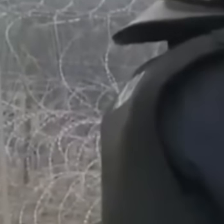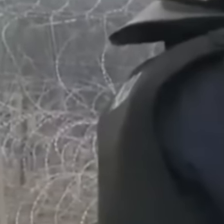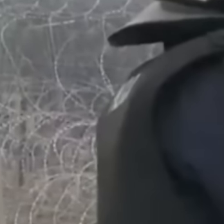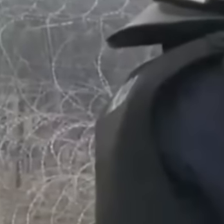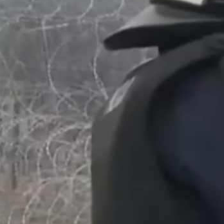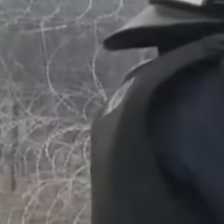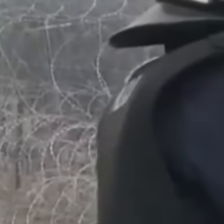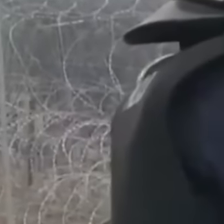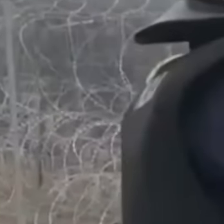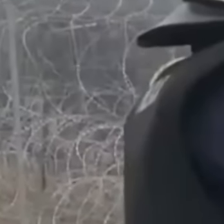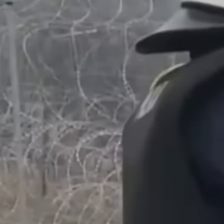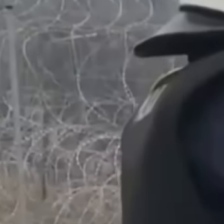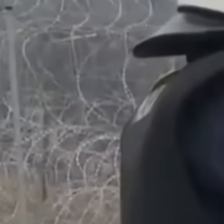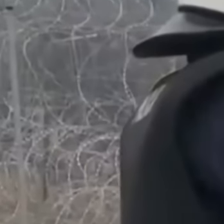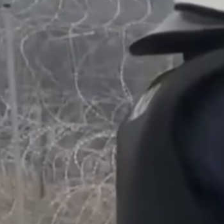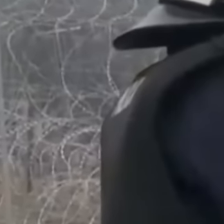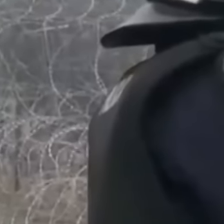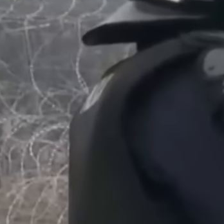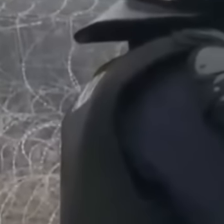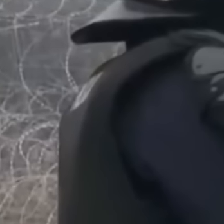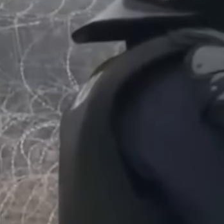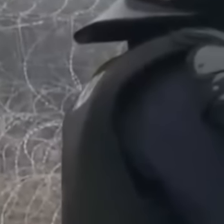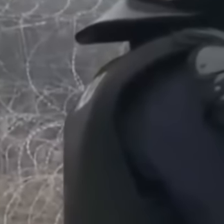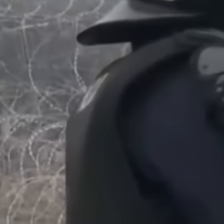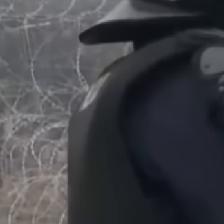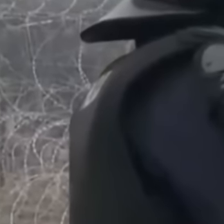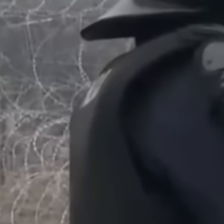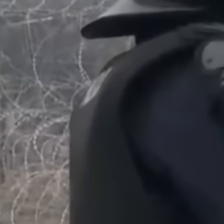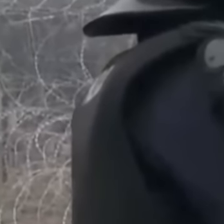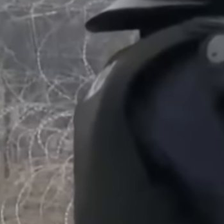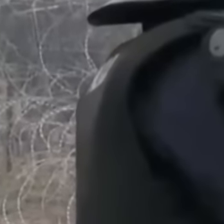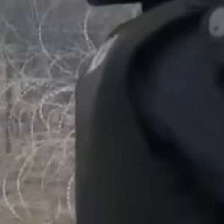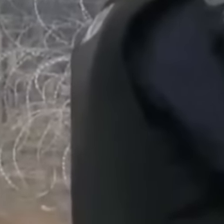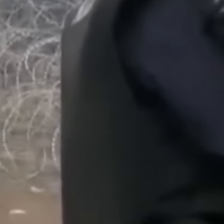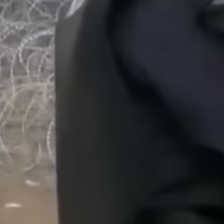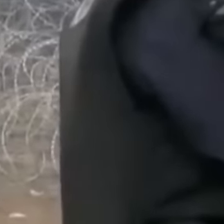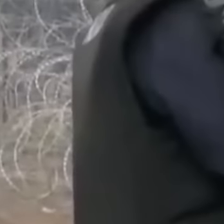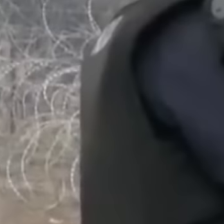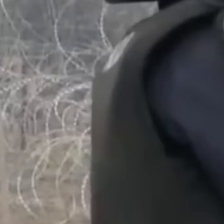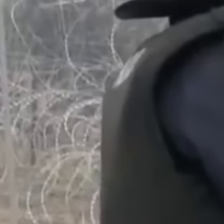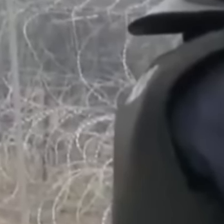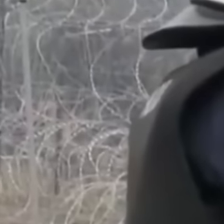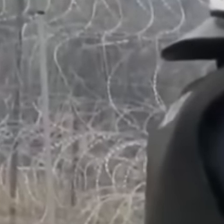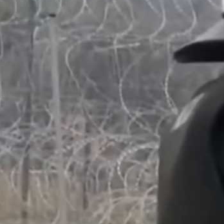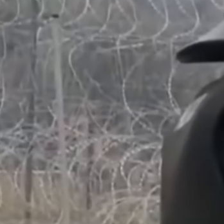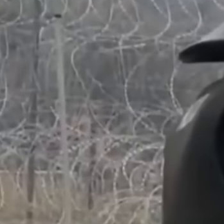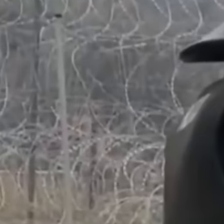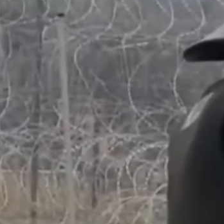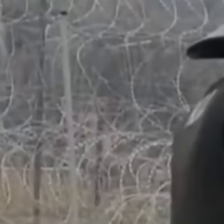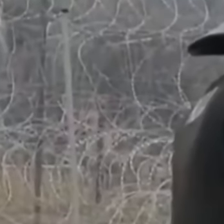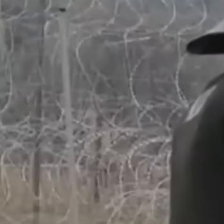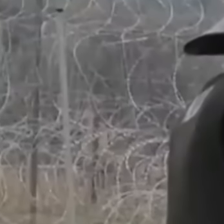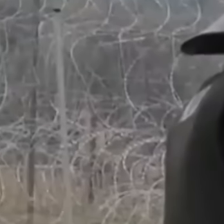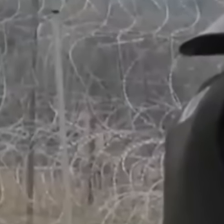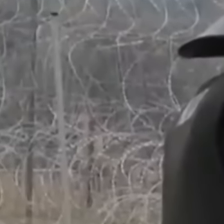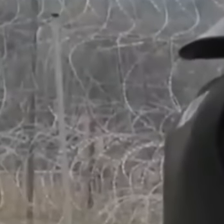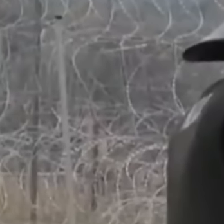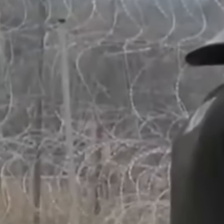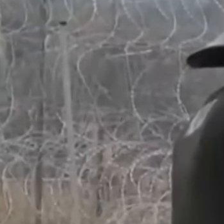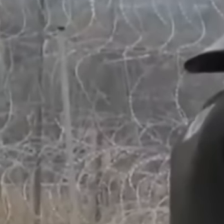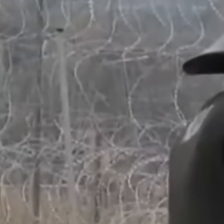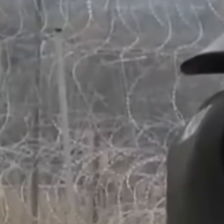Na razie to są bez broni i na te dzidy i na te kamienie. Mówiliśmy, pojawił się już tutaj wątek wyborów, które